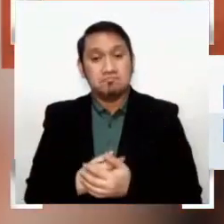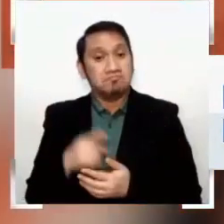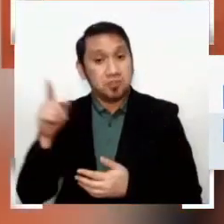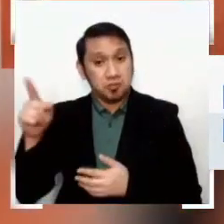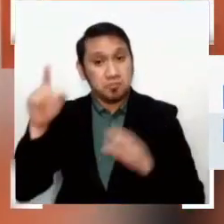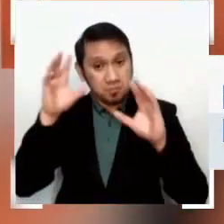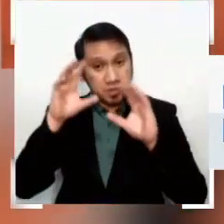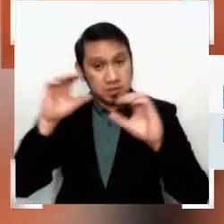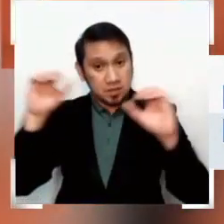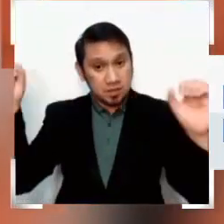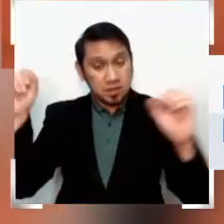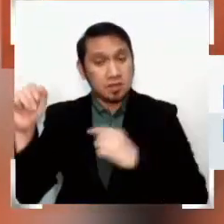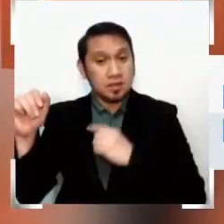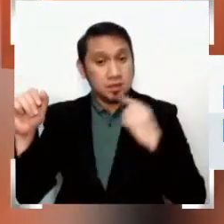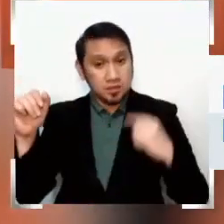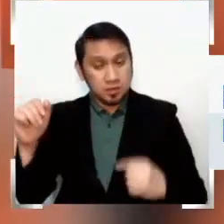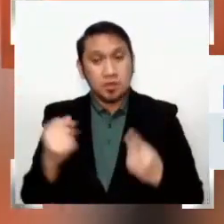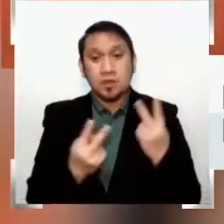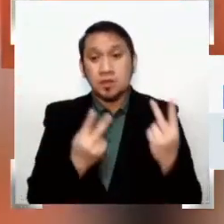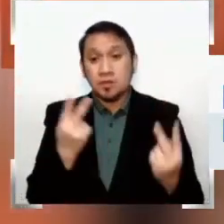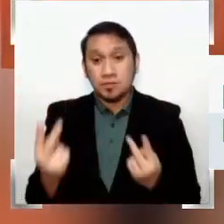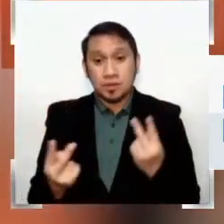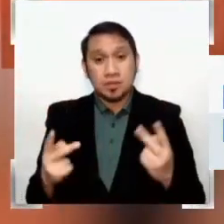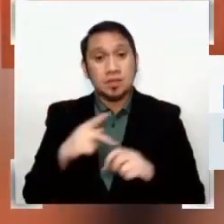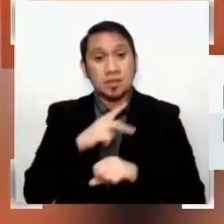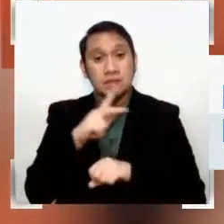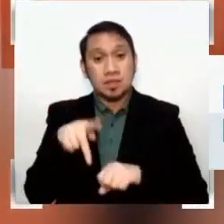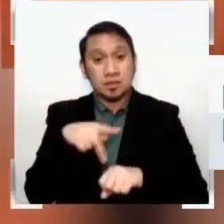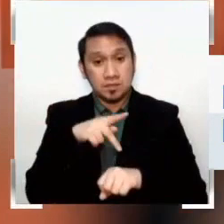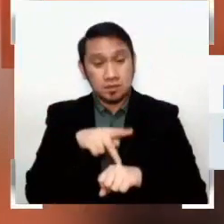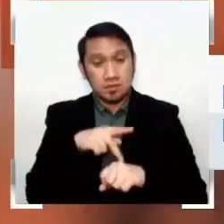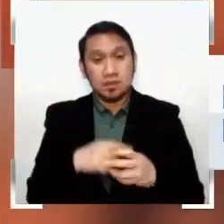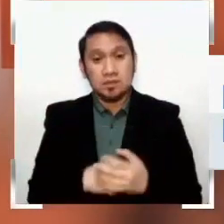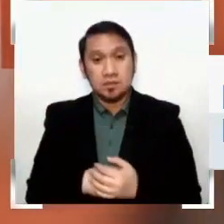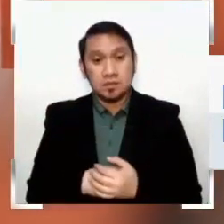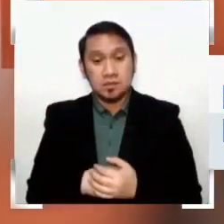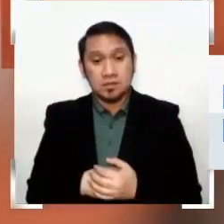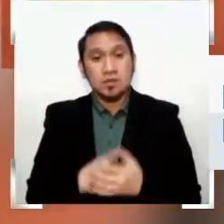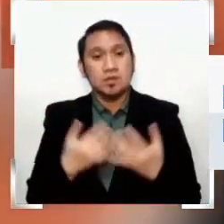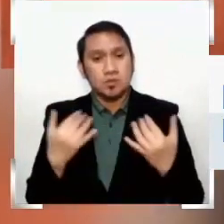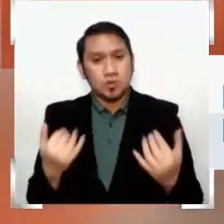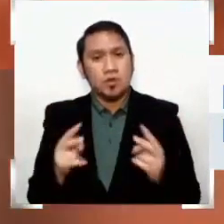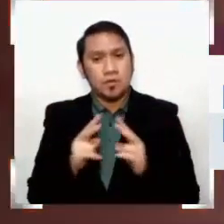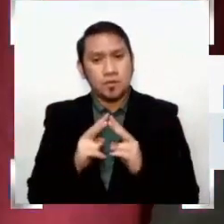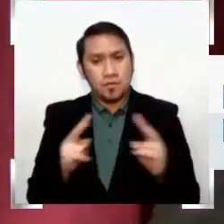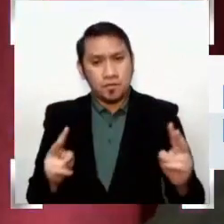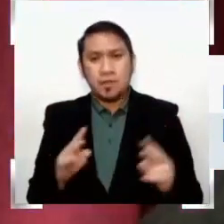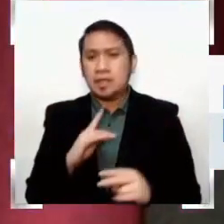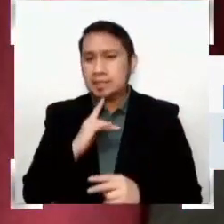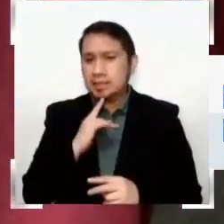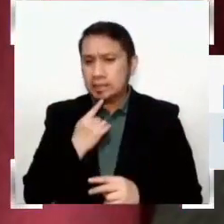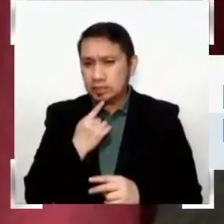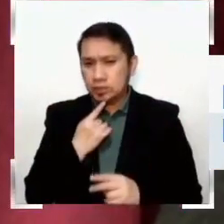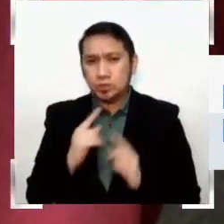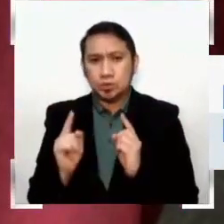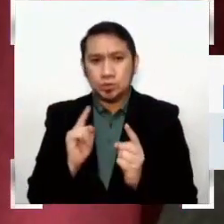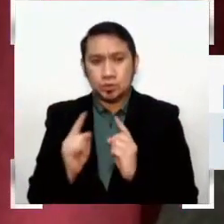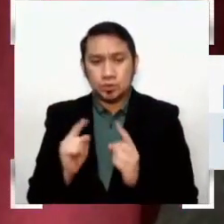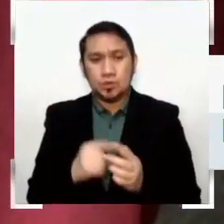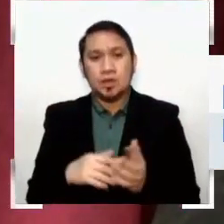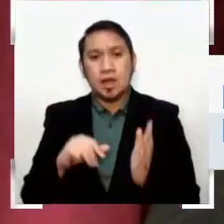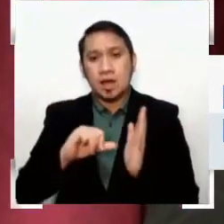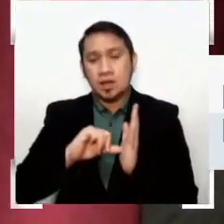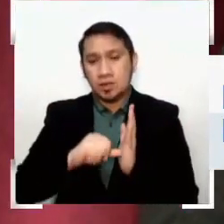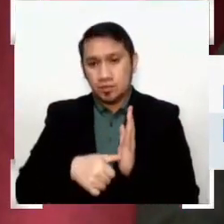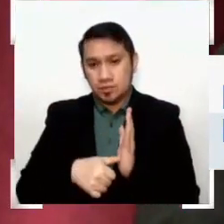kanyang misis na bumisita rin sa Pilipinas. Bago yan, naging masinsina ng usapan ng dalawang leader. I emphasize to President Xi